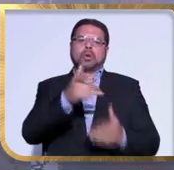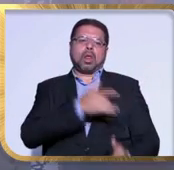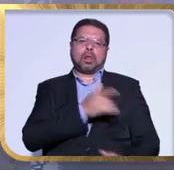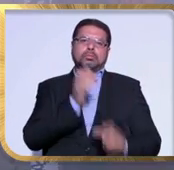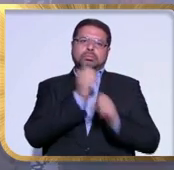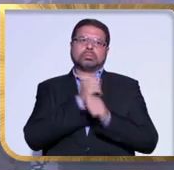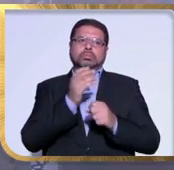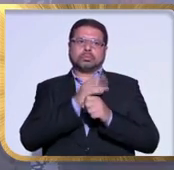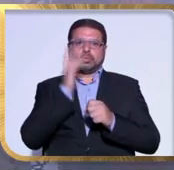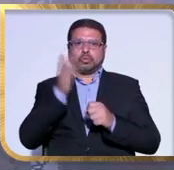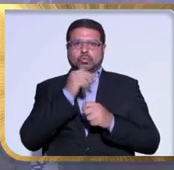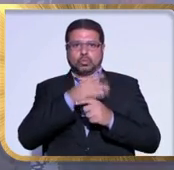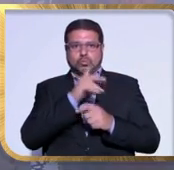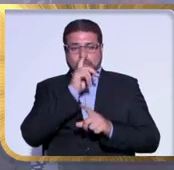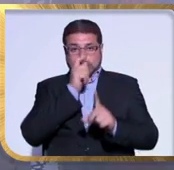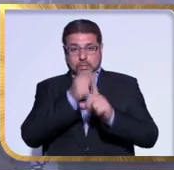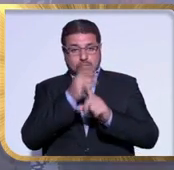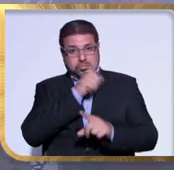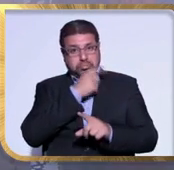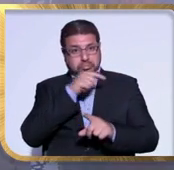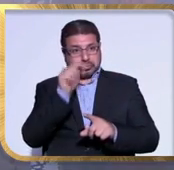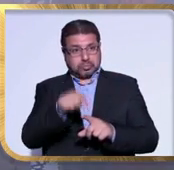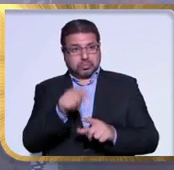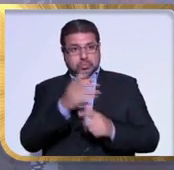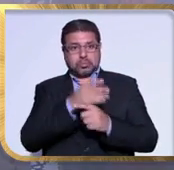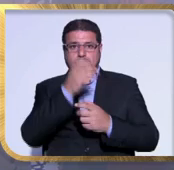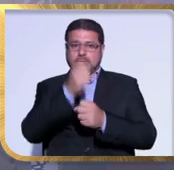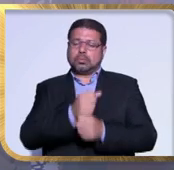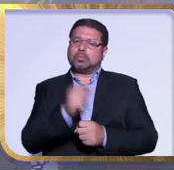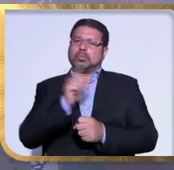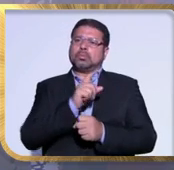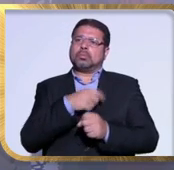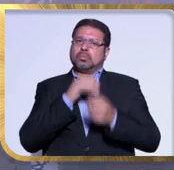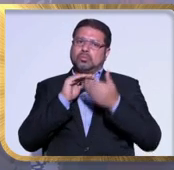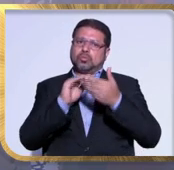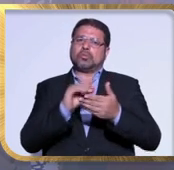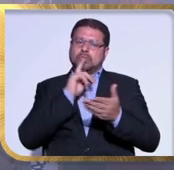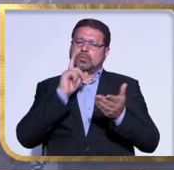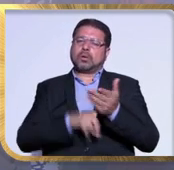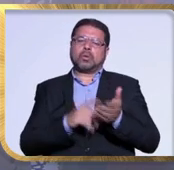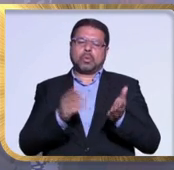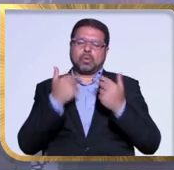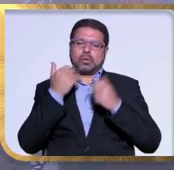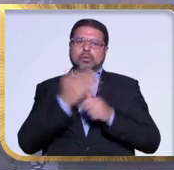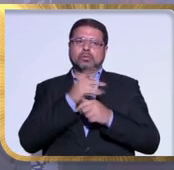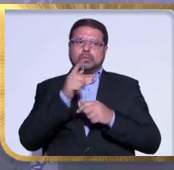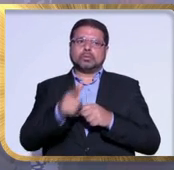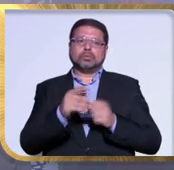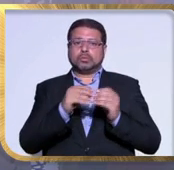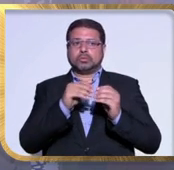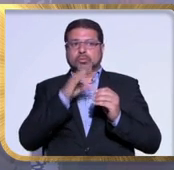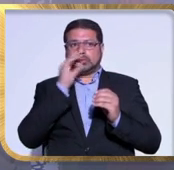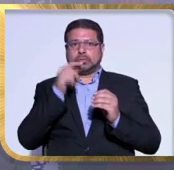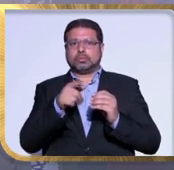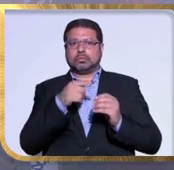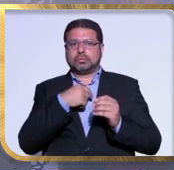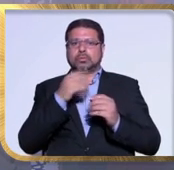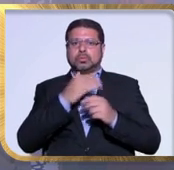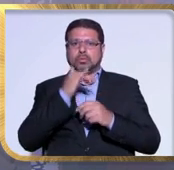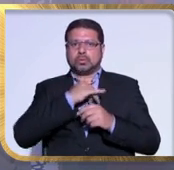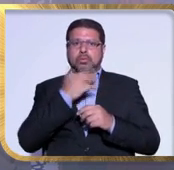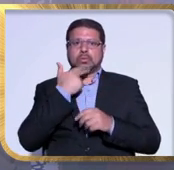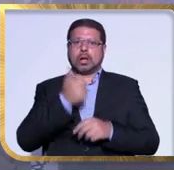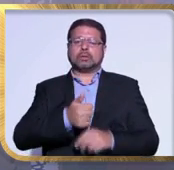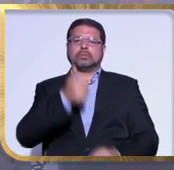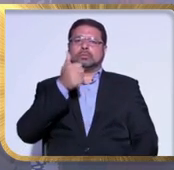ومن اظهر لنا سوءا لم نؤمنه ولم نصدقه وان قال ان سريرته